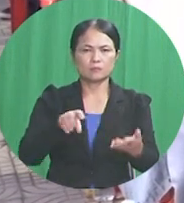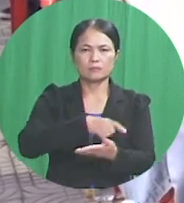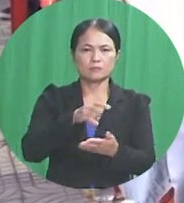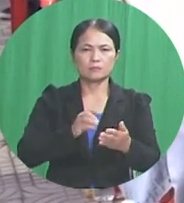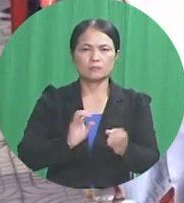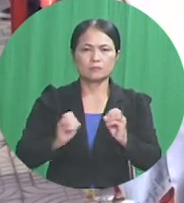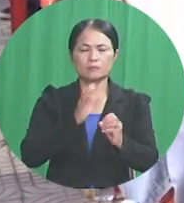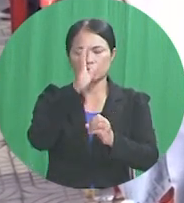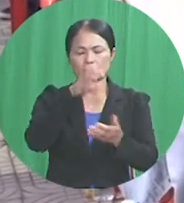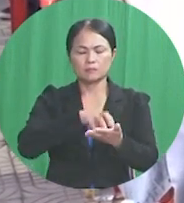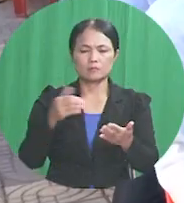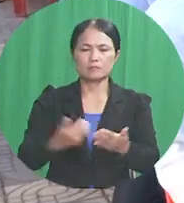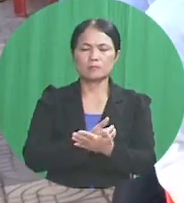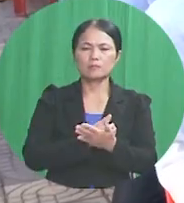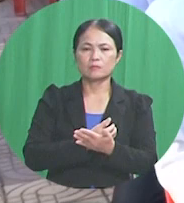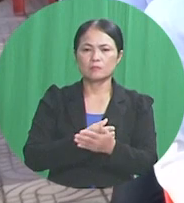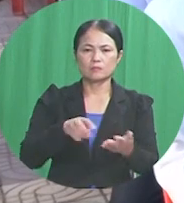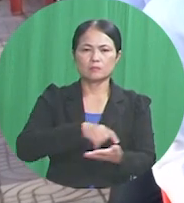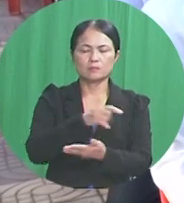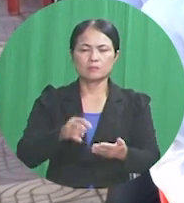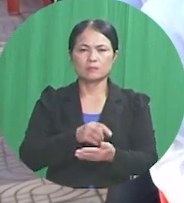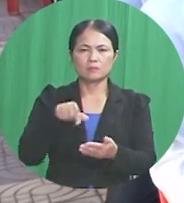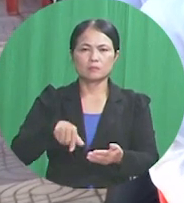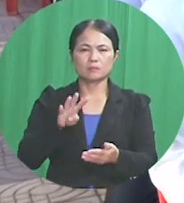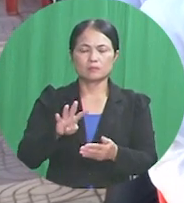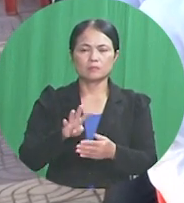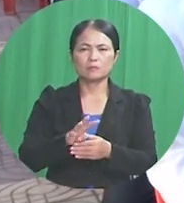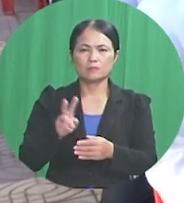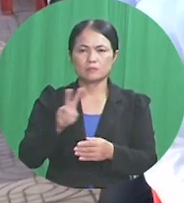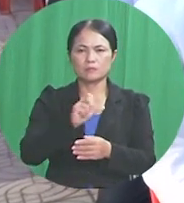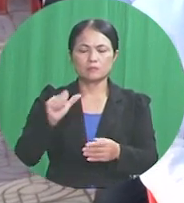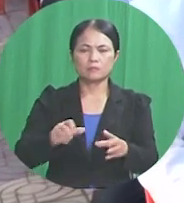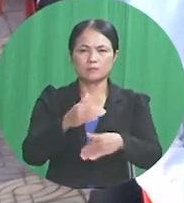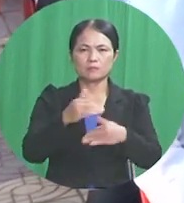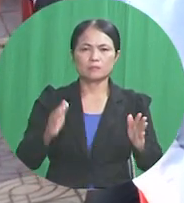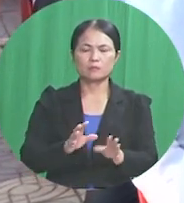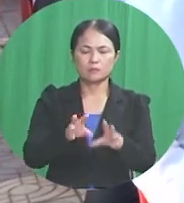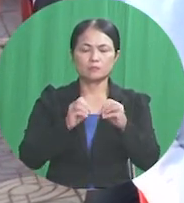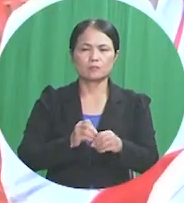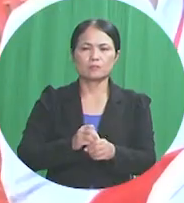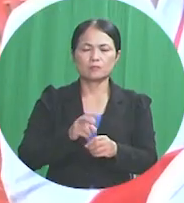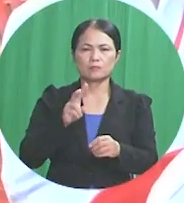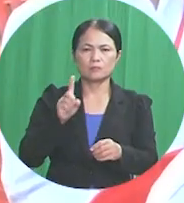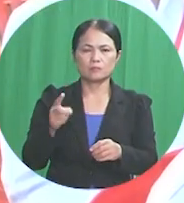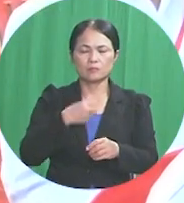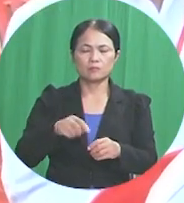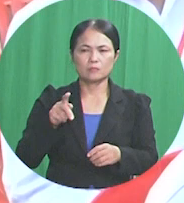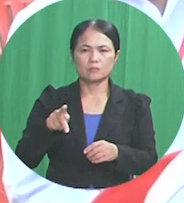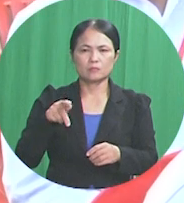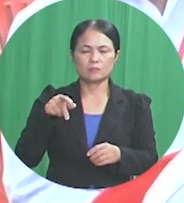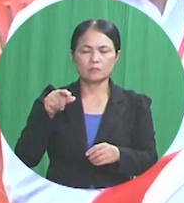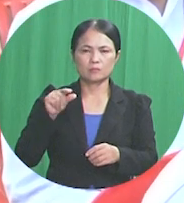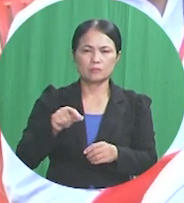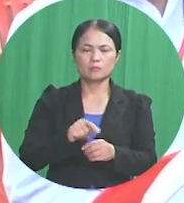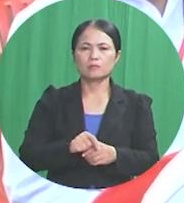มากรมเปลี่ยนพนมเป็นทำไมดังมาจากมณฑลกลาบตีบุญจำนวนปีรอยเนี้ยตัวตัวบานองกอมวยป้อนกิโลกรัมมีมาภัย